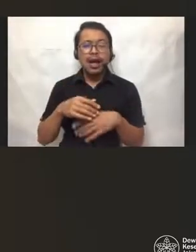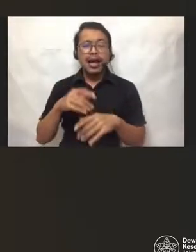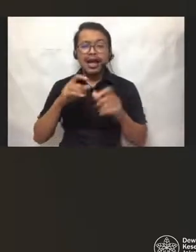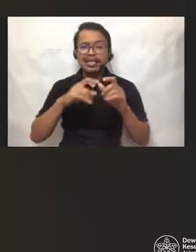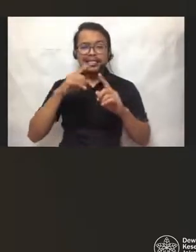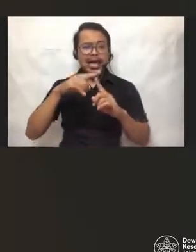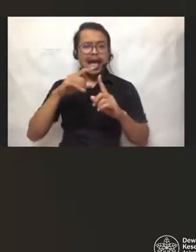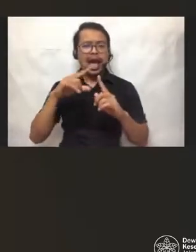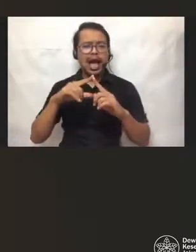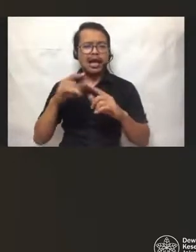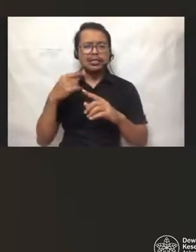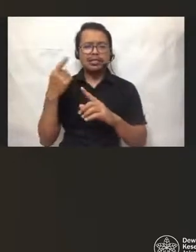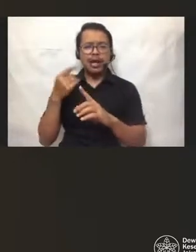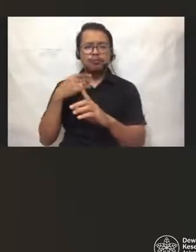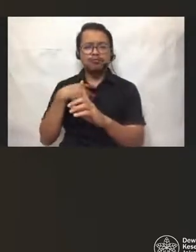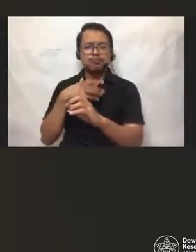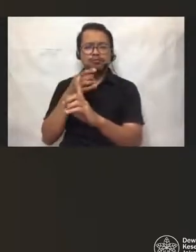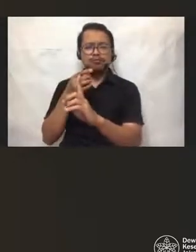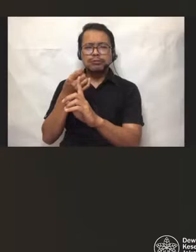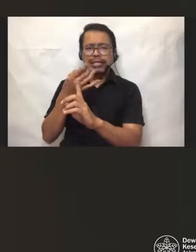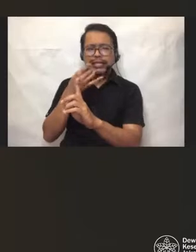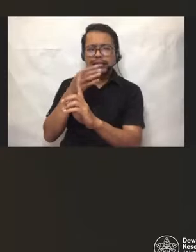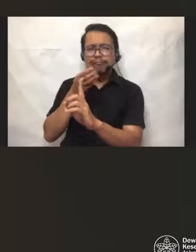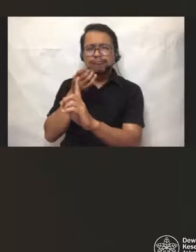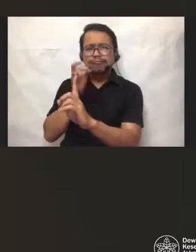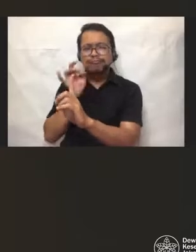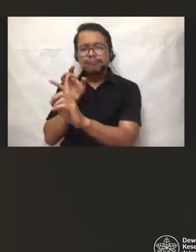datang dari tokoh-tokoh seperti Sanusi Pane,